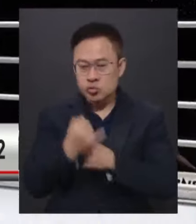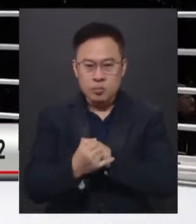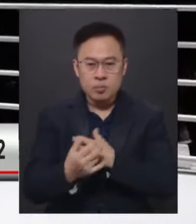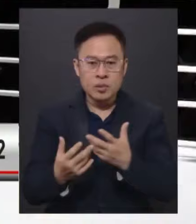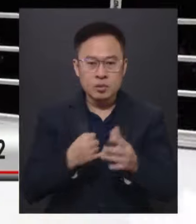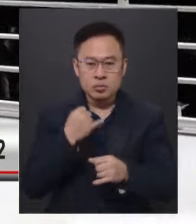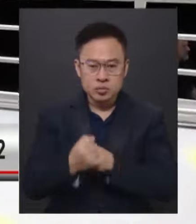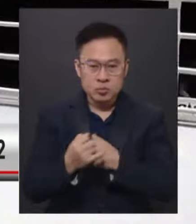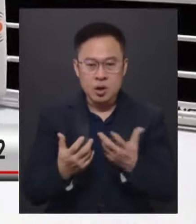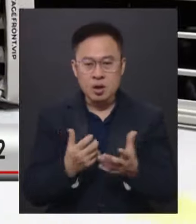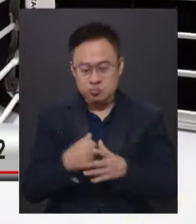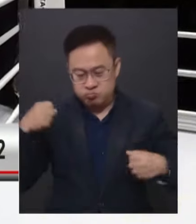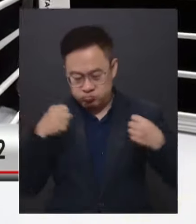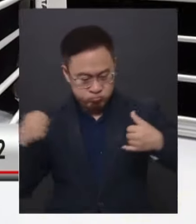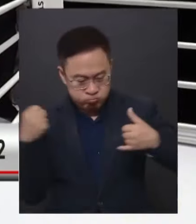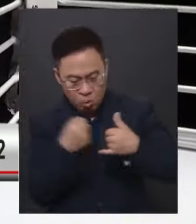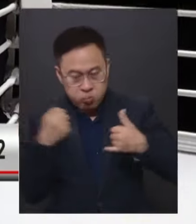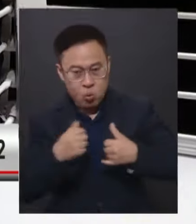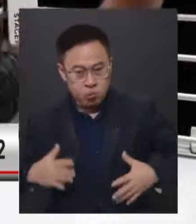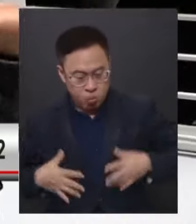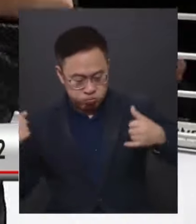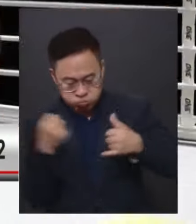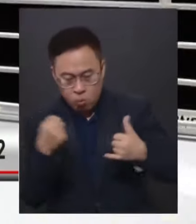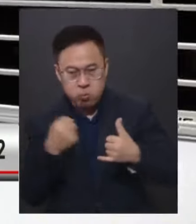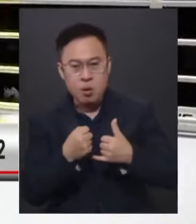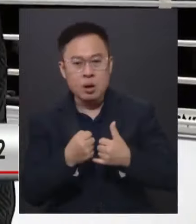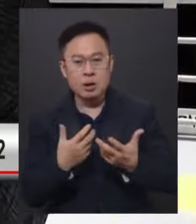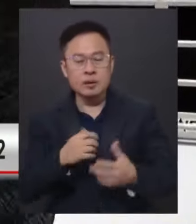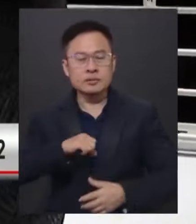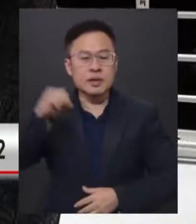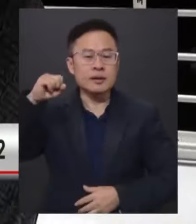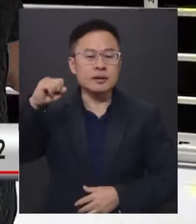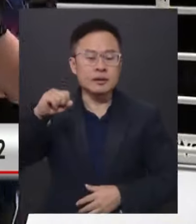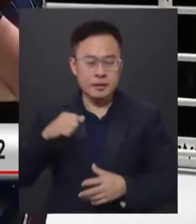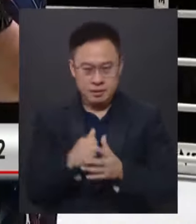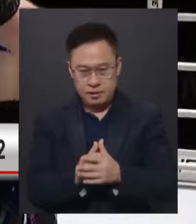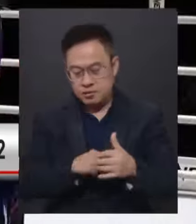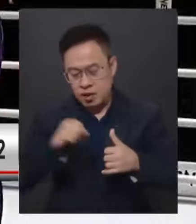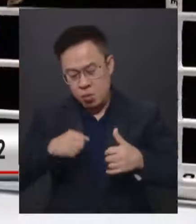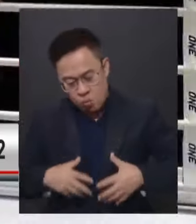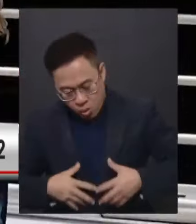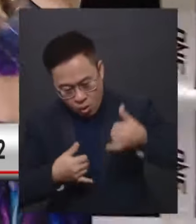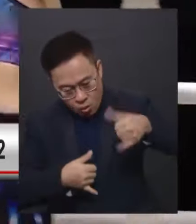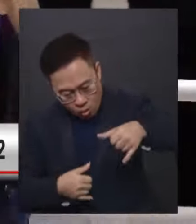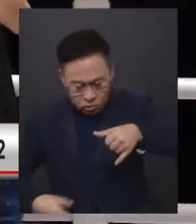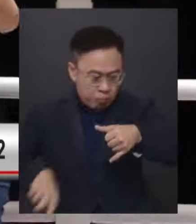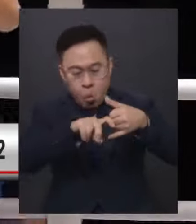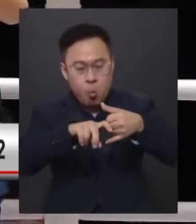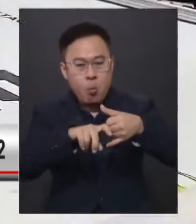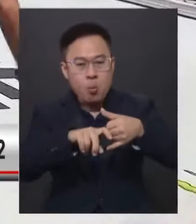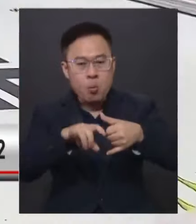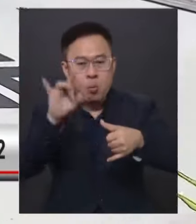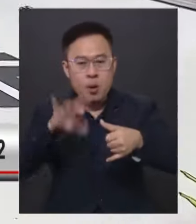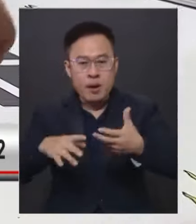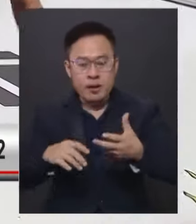พอได้หมัดชกลำตัวไปเนี่ยแล้วคู่ต่อสู้มีอาการคร ับ เธอก็เลยบอกว่าเผด็จศึกได้เลย ถูกต้องค่ะก็เลยทำให้ซ